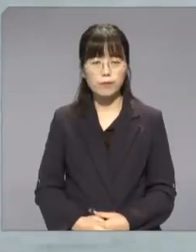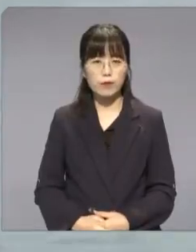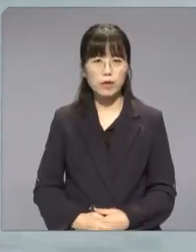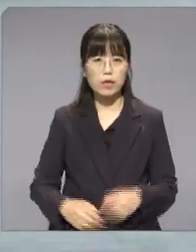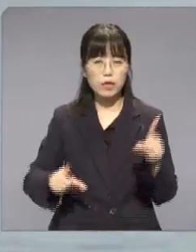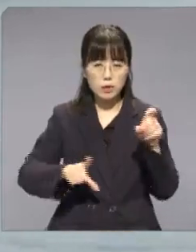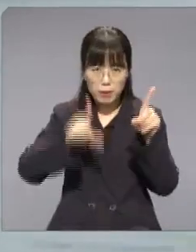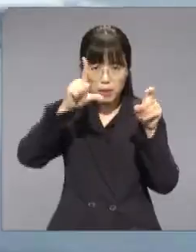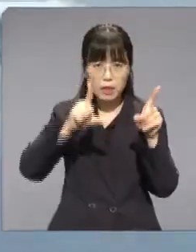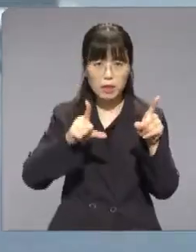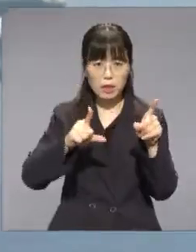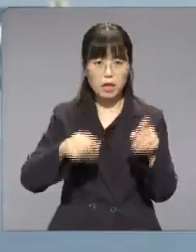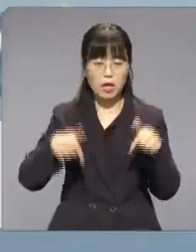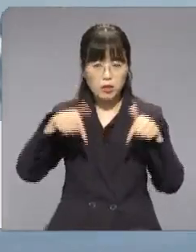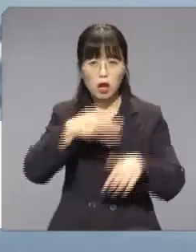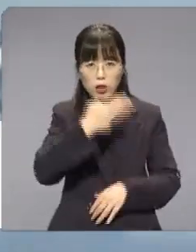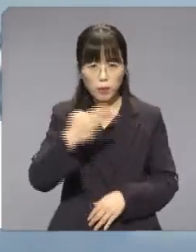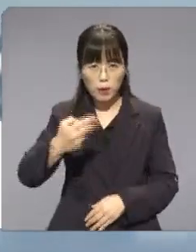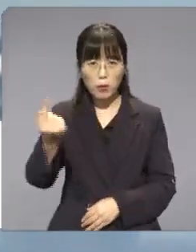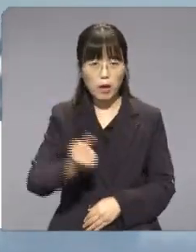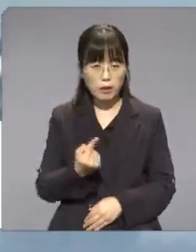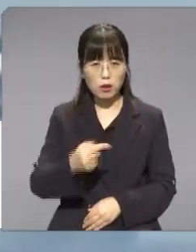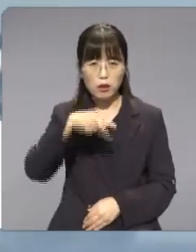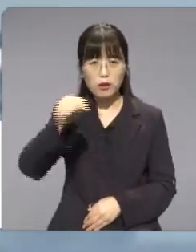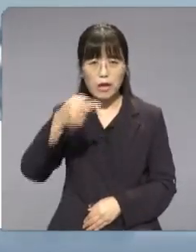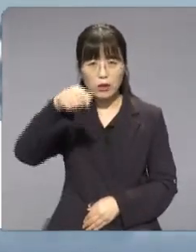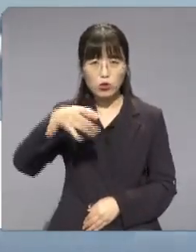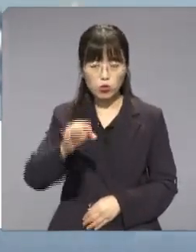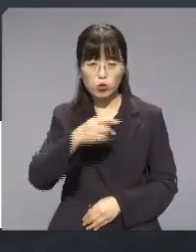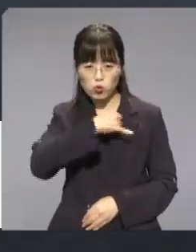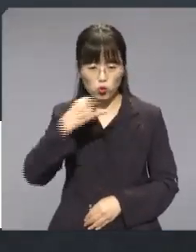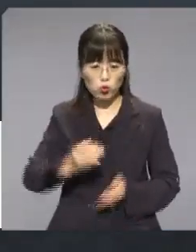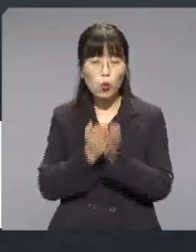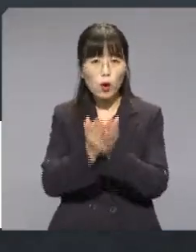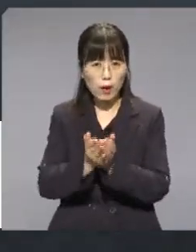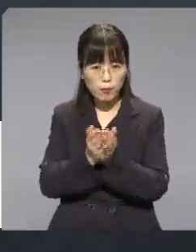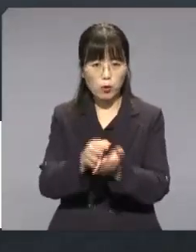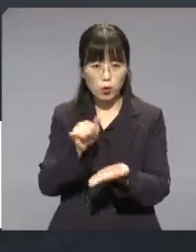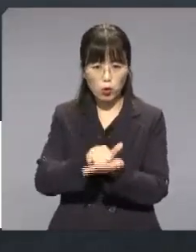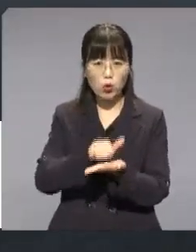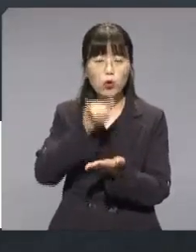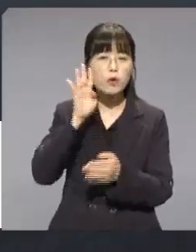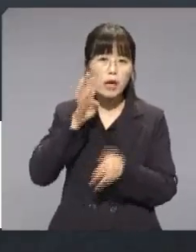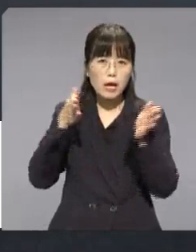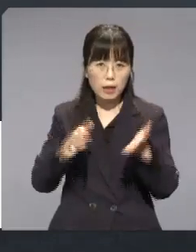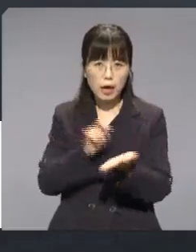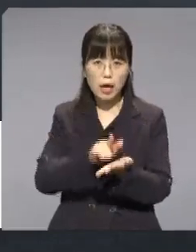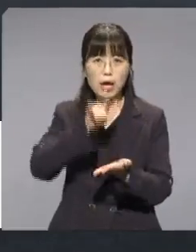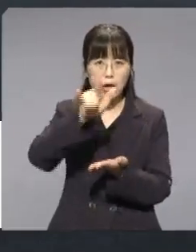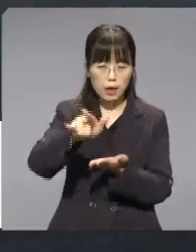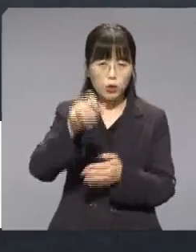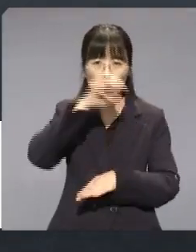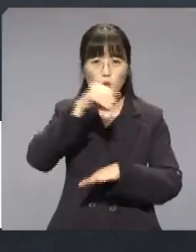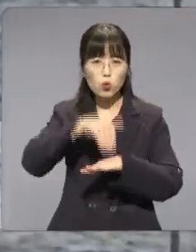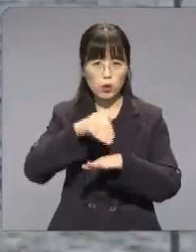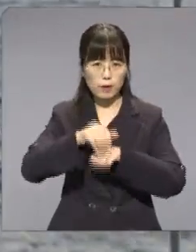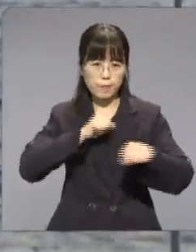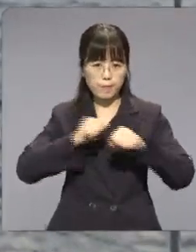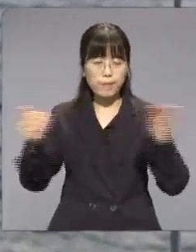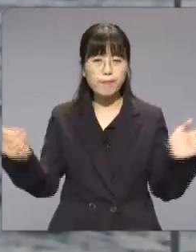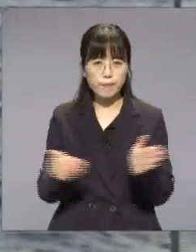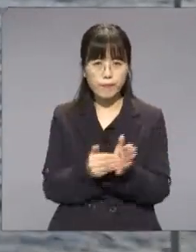지난 11일 서태평양으로 왔던 산둥 중국 항모. 이후 나흘간 함재기 발착 훈련을